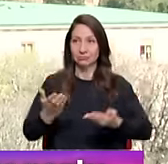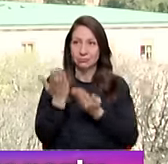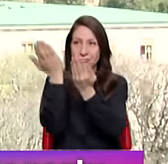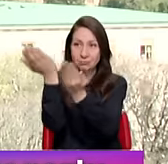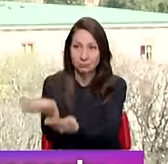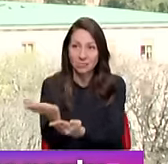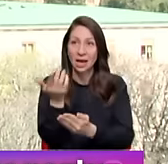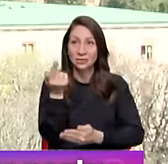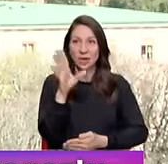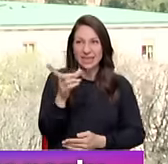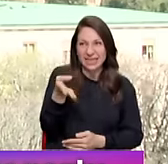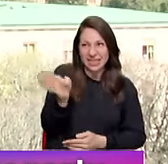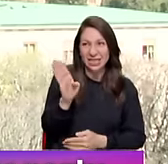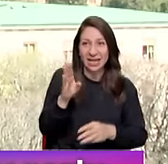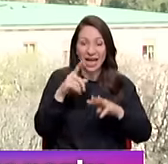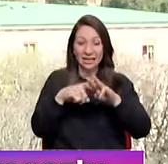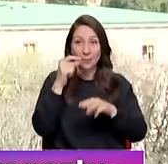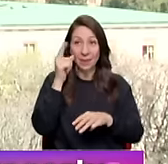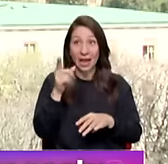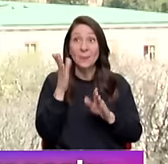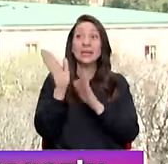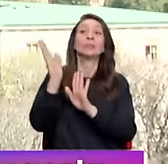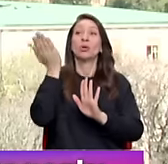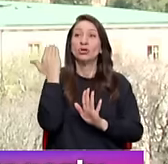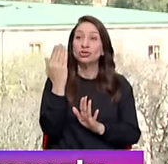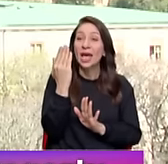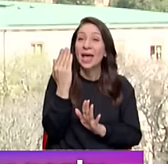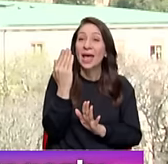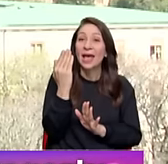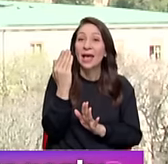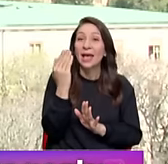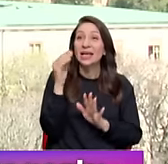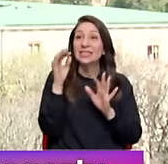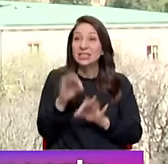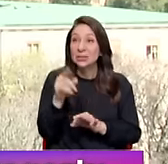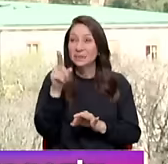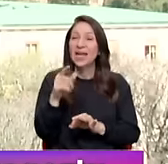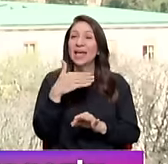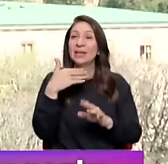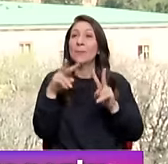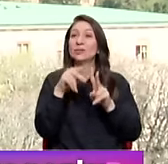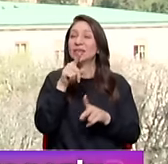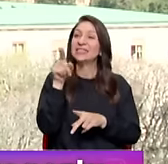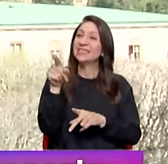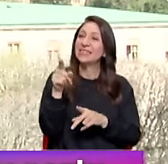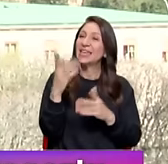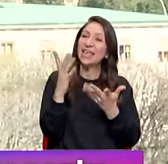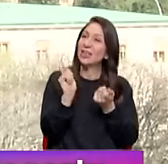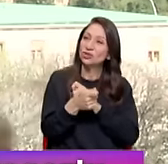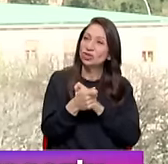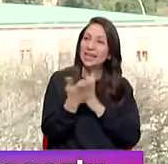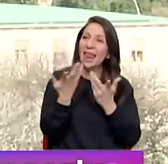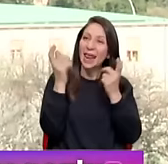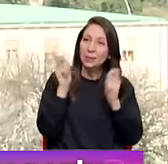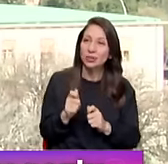bırakacaklar. Az sonra kendisi gidecek Erdal Beşikçioğlu, ama gitmeden önce şimdi Etimesgut'ta sizinle ne değişecek,